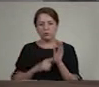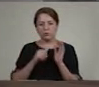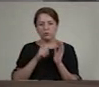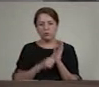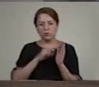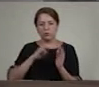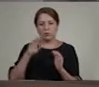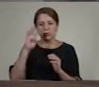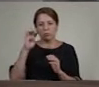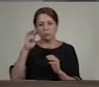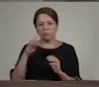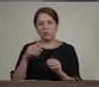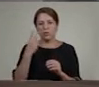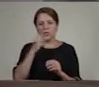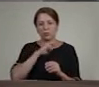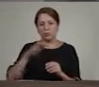1,576,400 ga